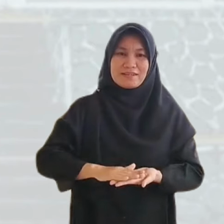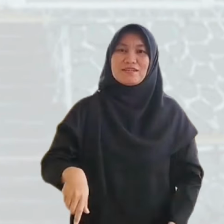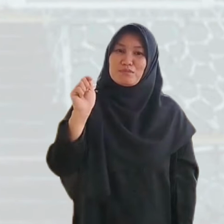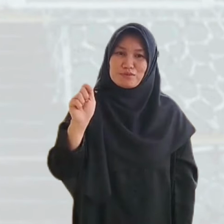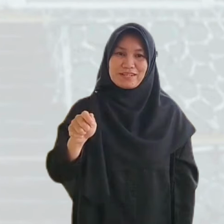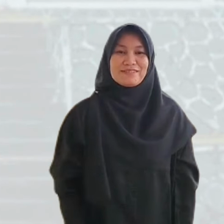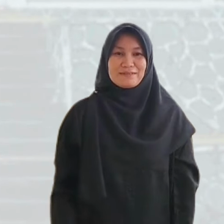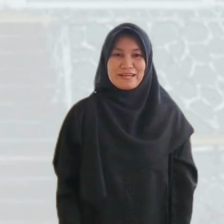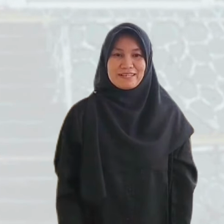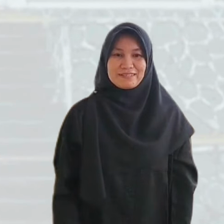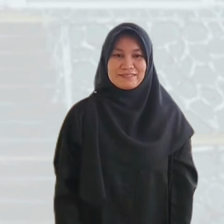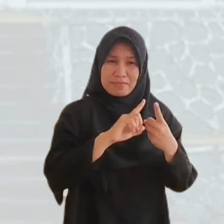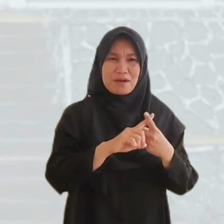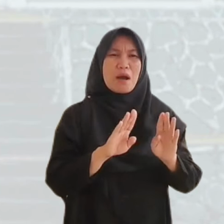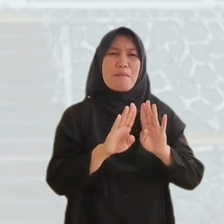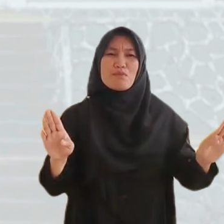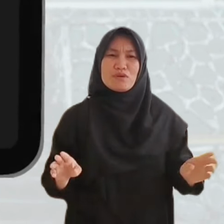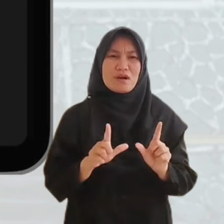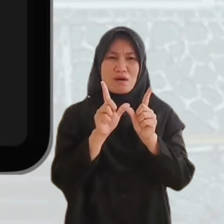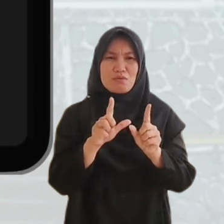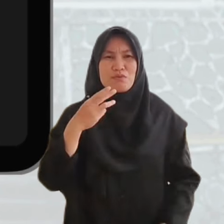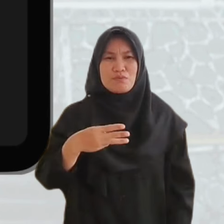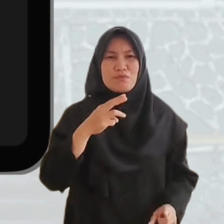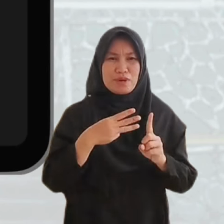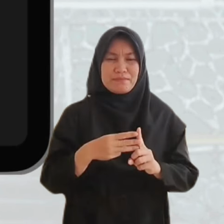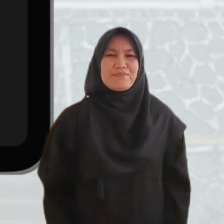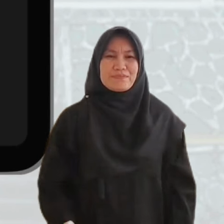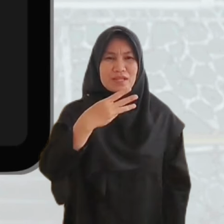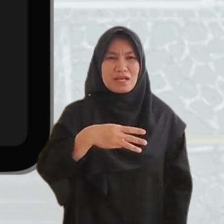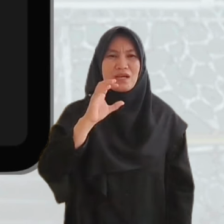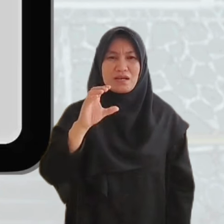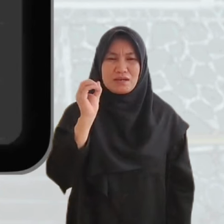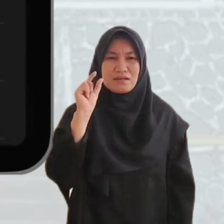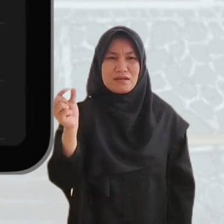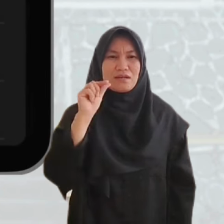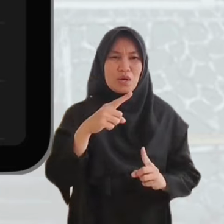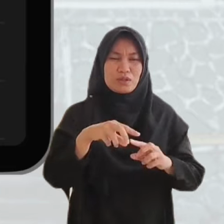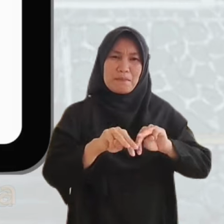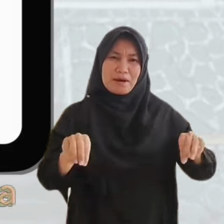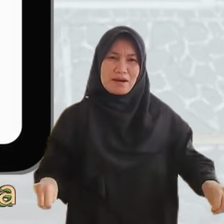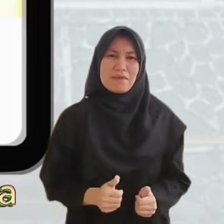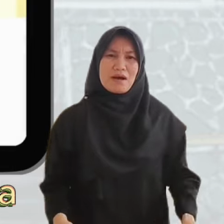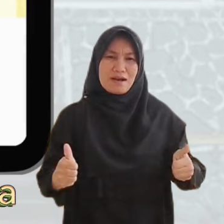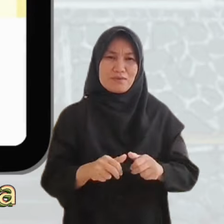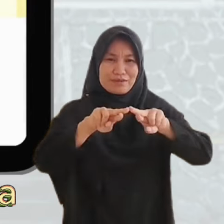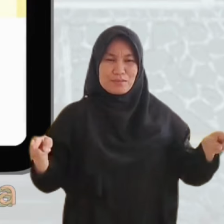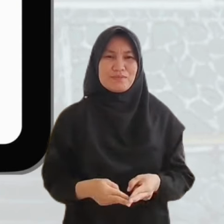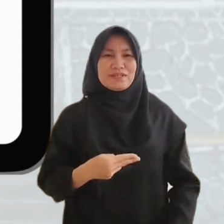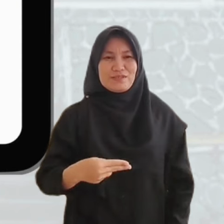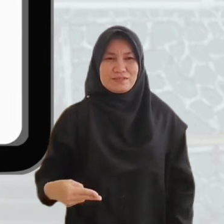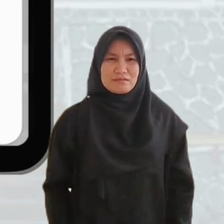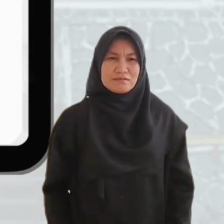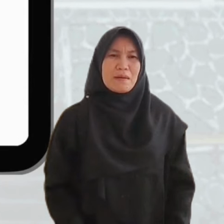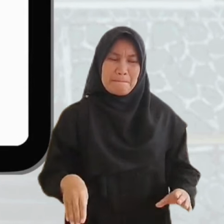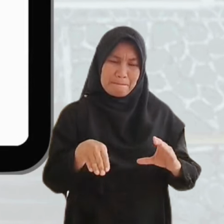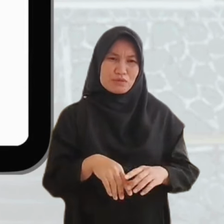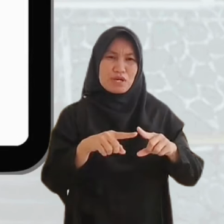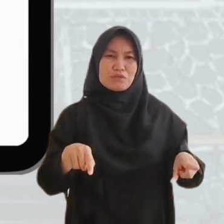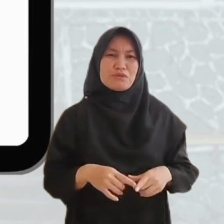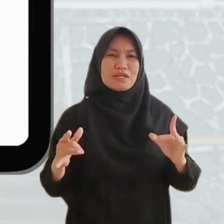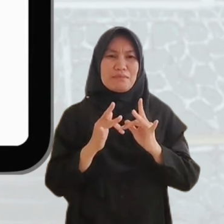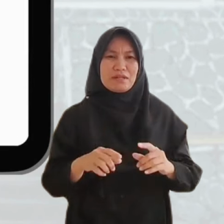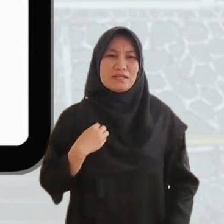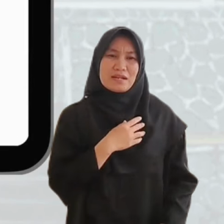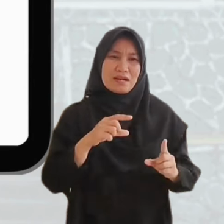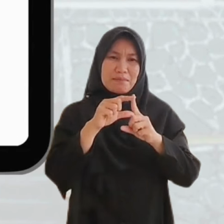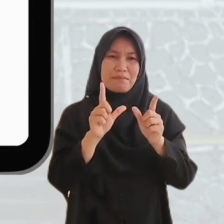cara pengambilan salinan putusan yaitu, pertama buka situs web e-Court Mahkamah Agung Republik Indonesia, kemudian